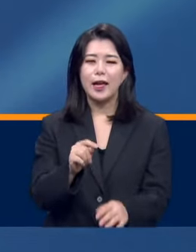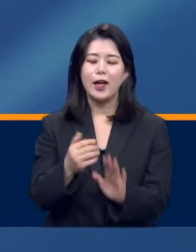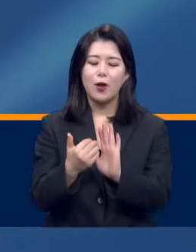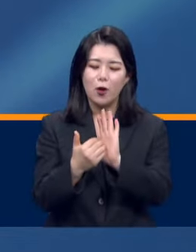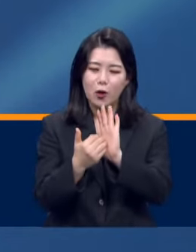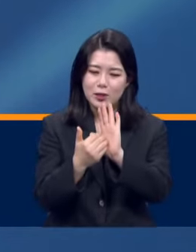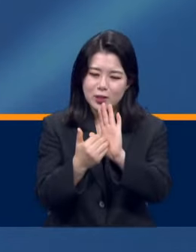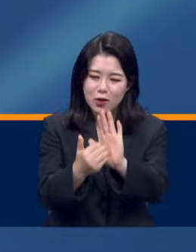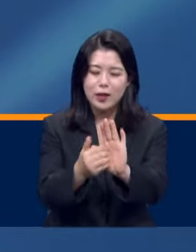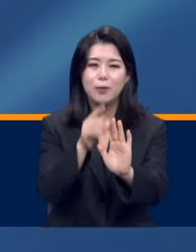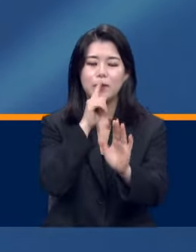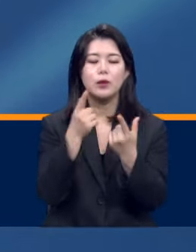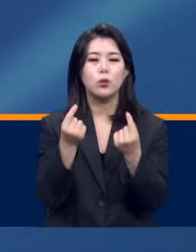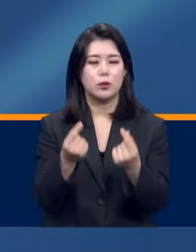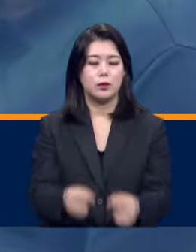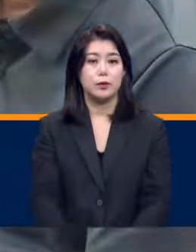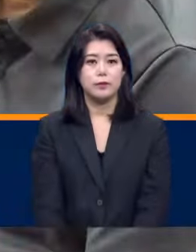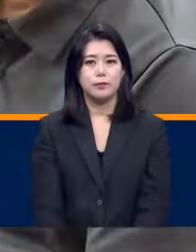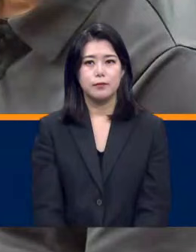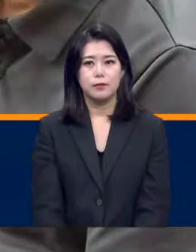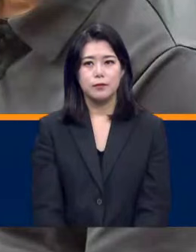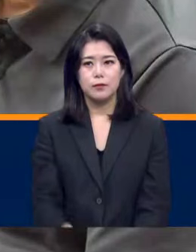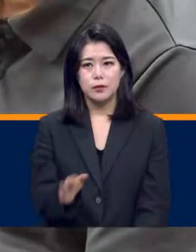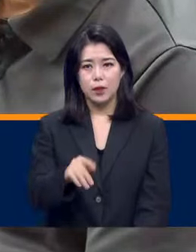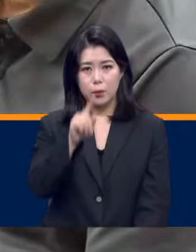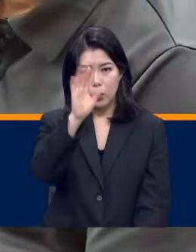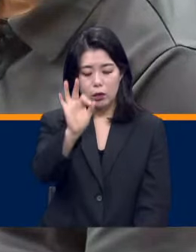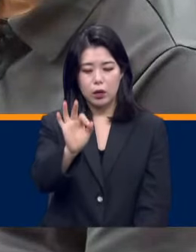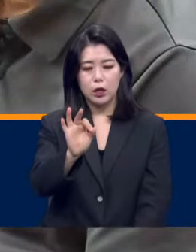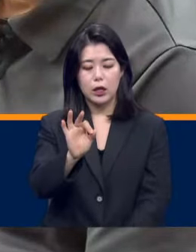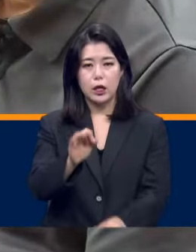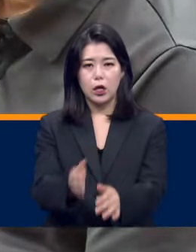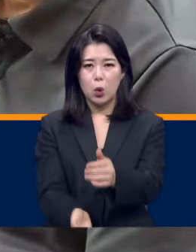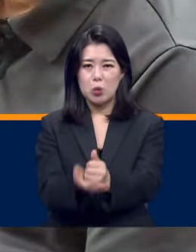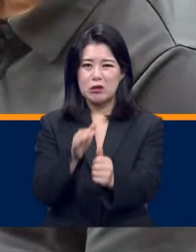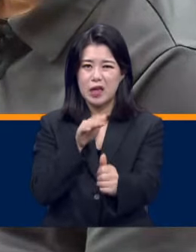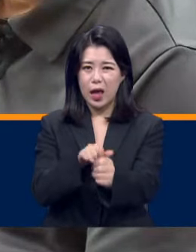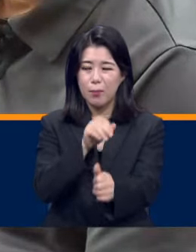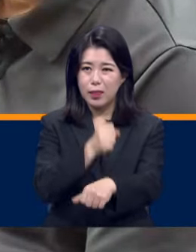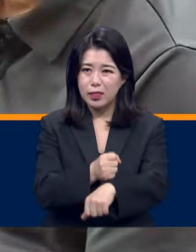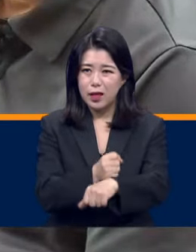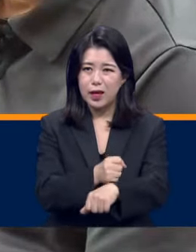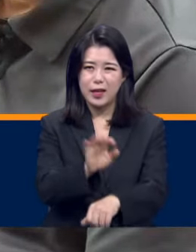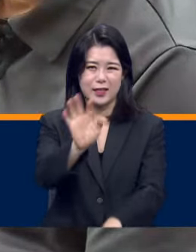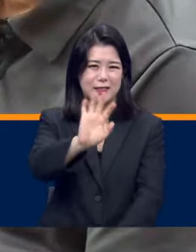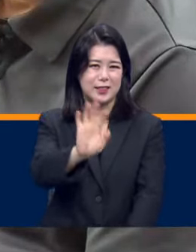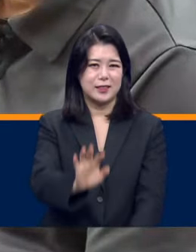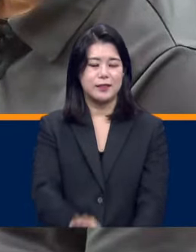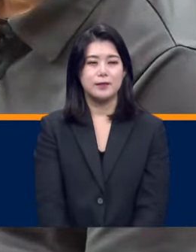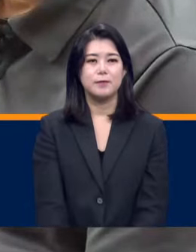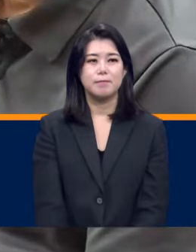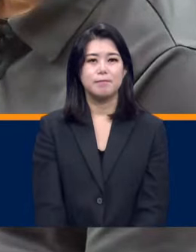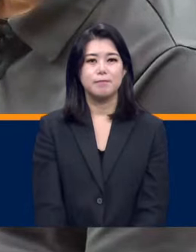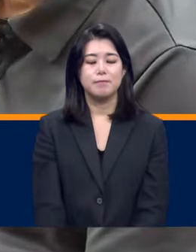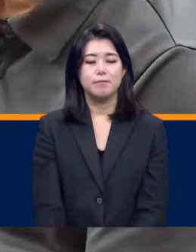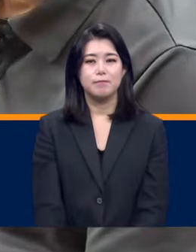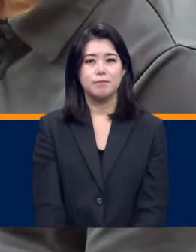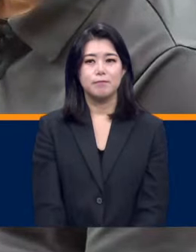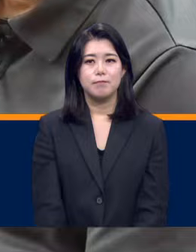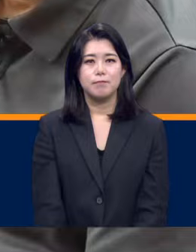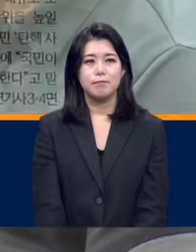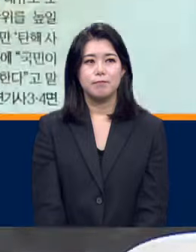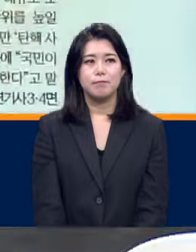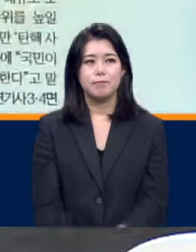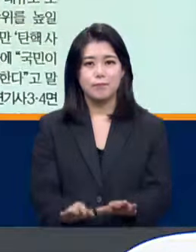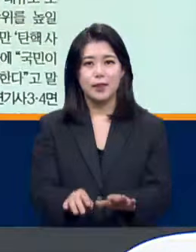거절 의사라고 봐야지 맞는 것이지 이것을 지금 공천에 개입했다고 보는 것에는 상당한 무리 있음 음네 지금